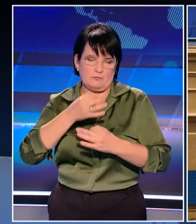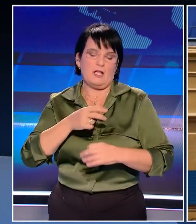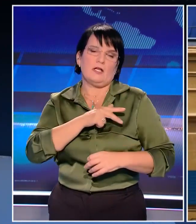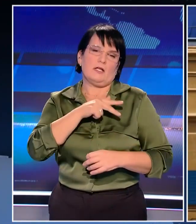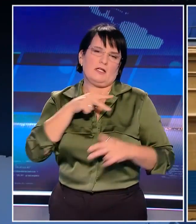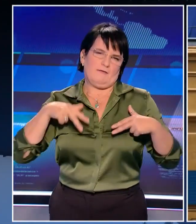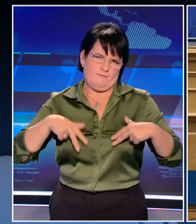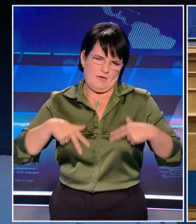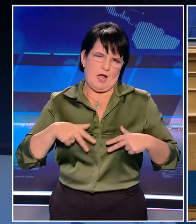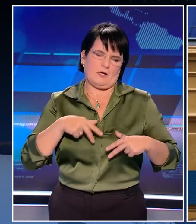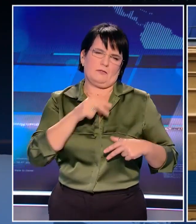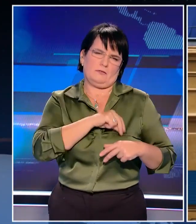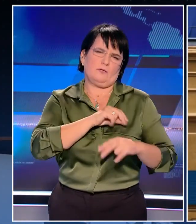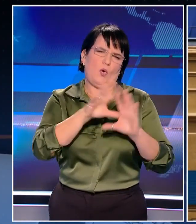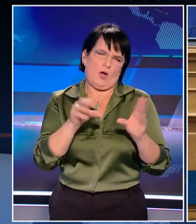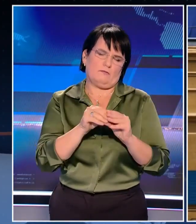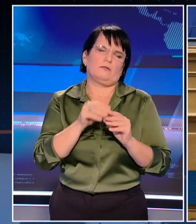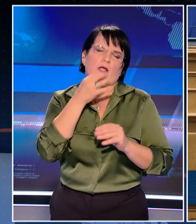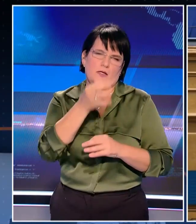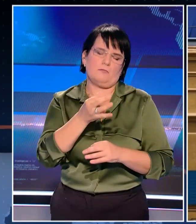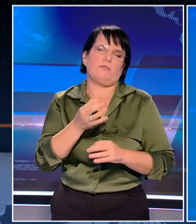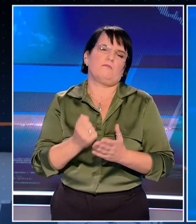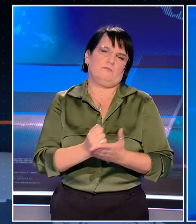κυβερνητικά πεπραγμένα για αυτά τα θέματα.